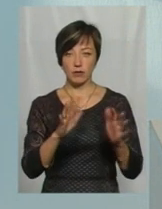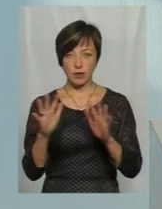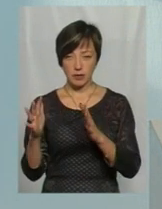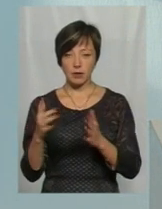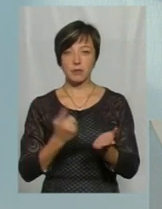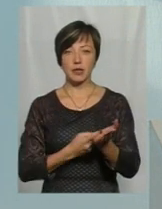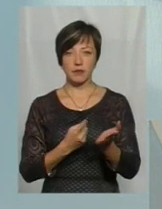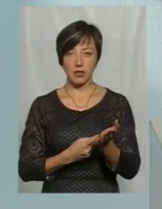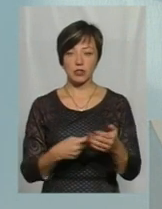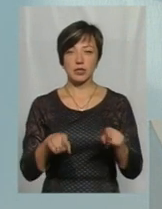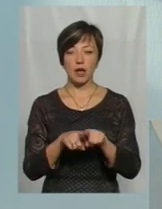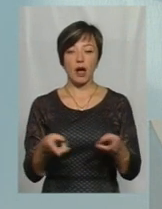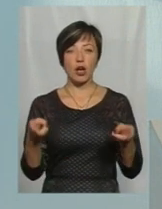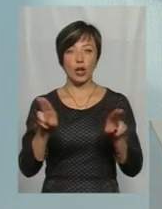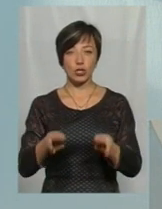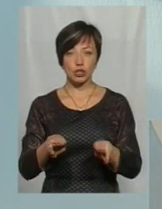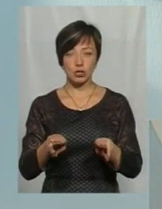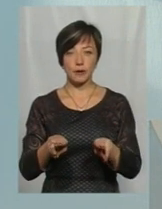40 хворих, решта